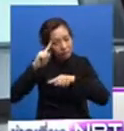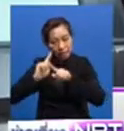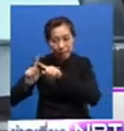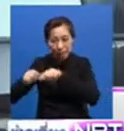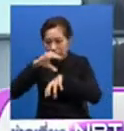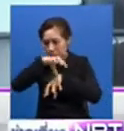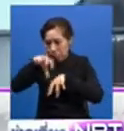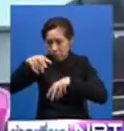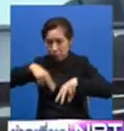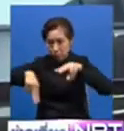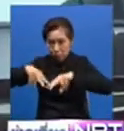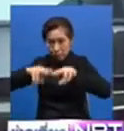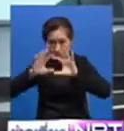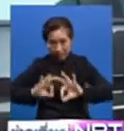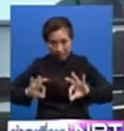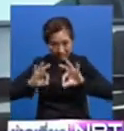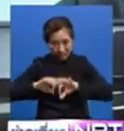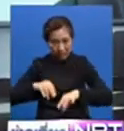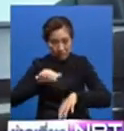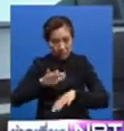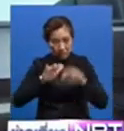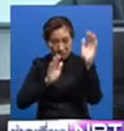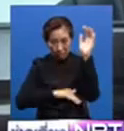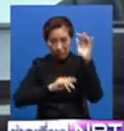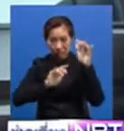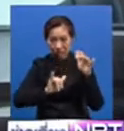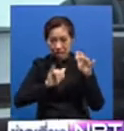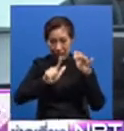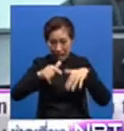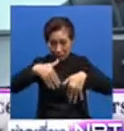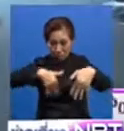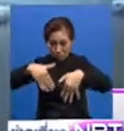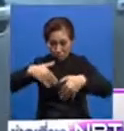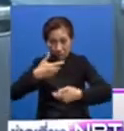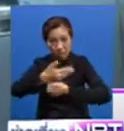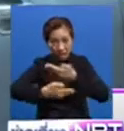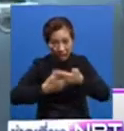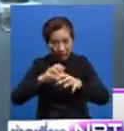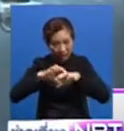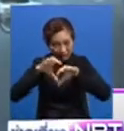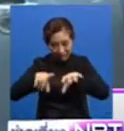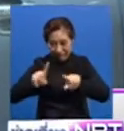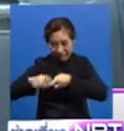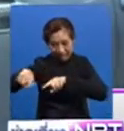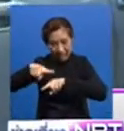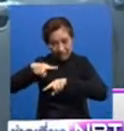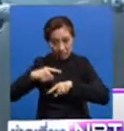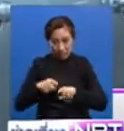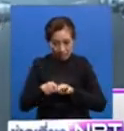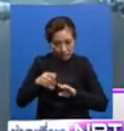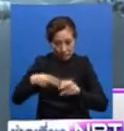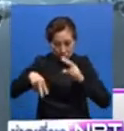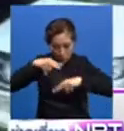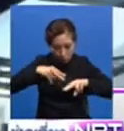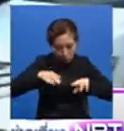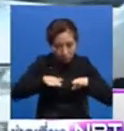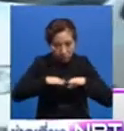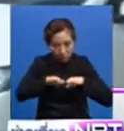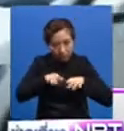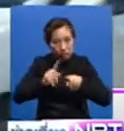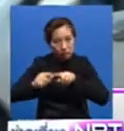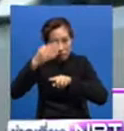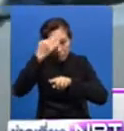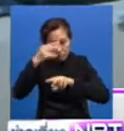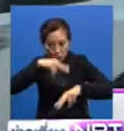โดยเฉพาะจุดตรวจค่ะเข้าเมืองภายในย่านชุมชนย่านการค้าของเทศบาลนครยะลาเพื่อป้องกันและสกัดกั้นคน